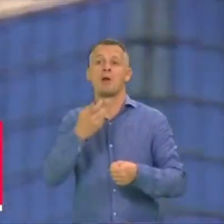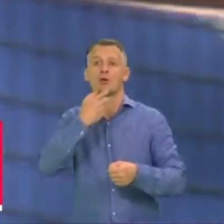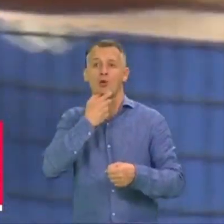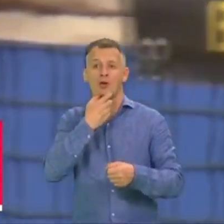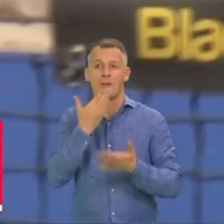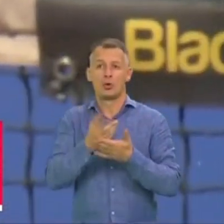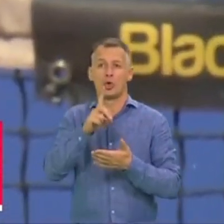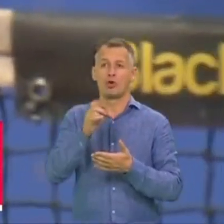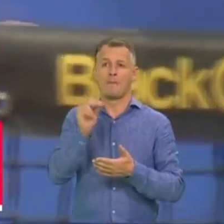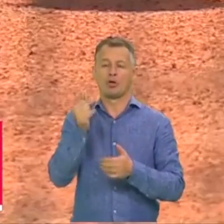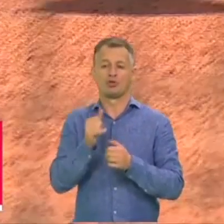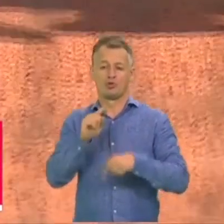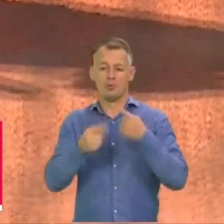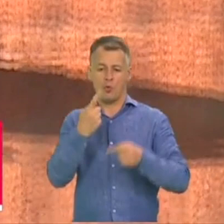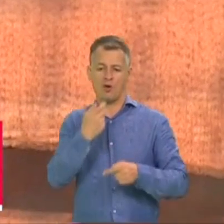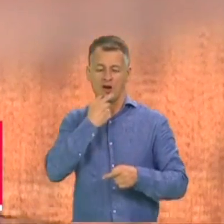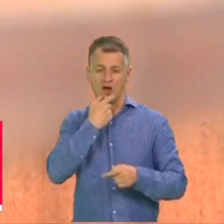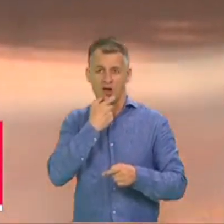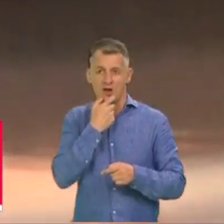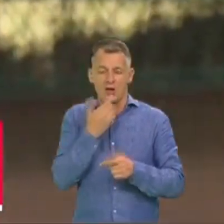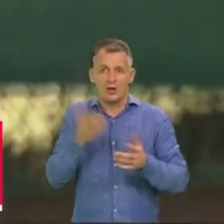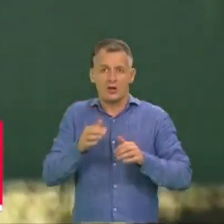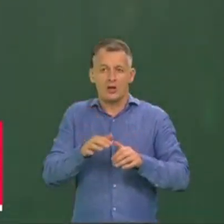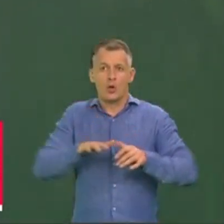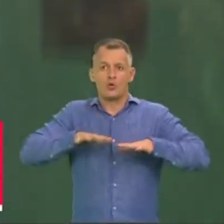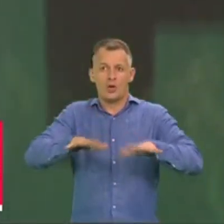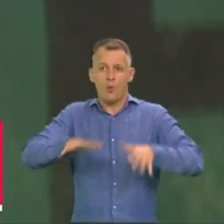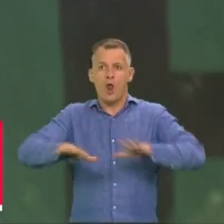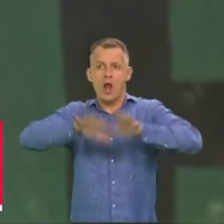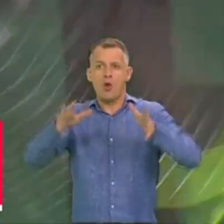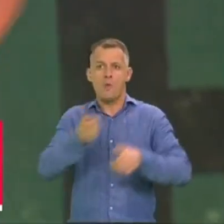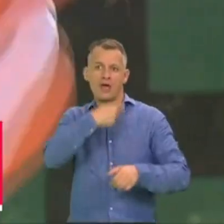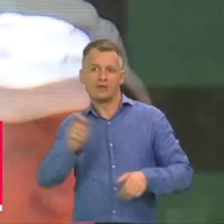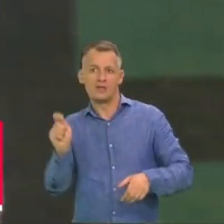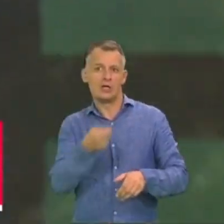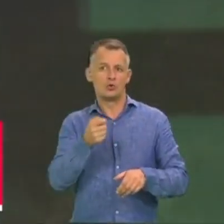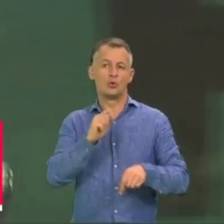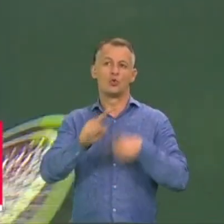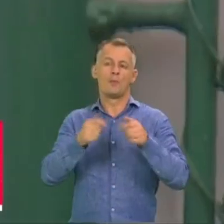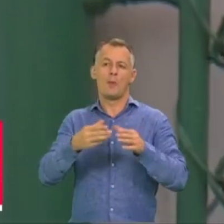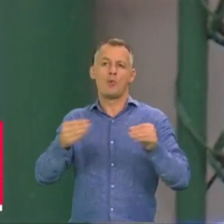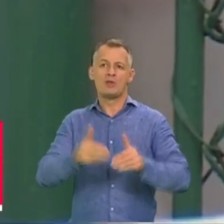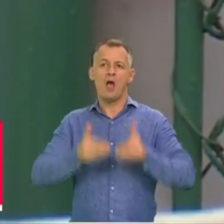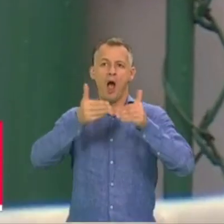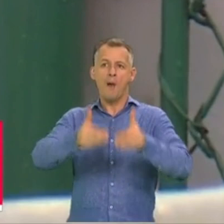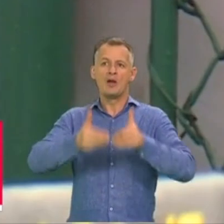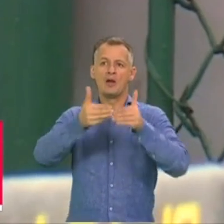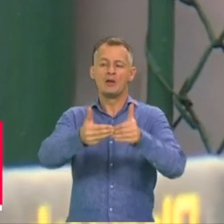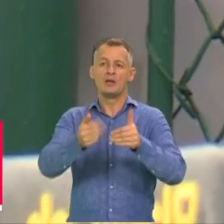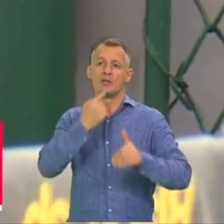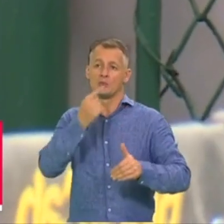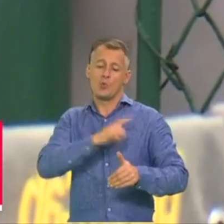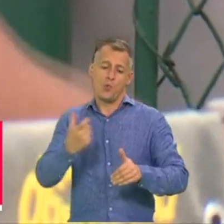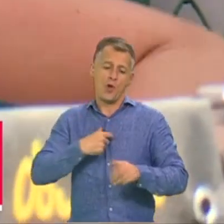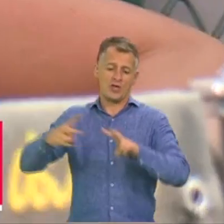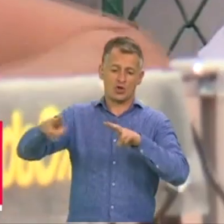dopaj. La aproape un an de la vestea care cutremura lumea tenisului, după repetate amânări și audiere întârziată, Simona a aflat că nu poate reveni pe teren